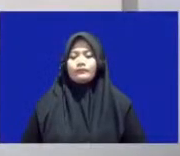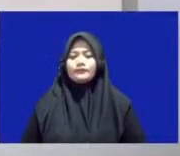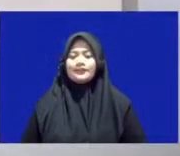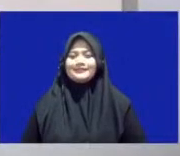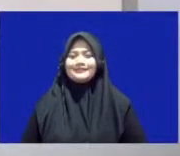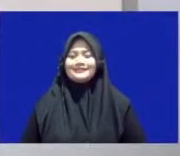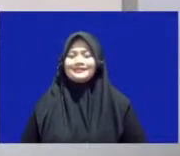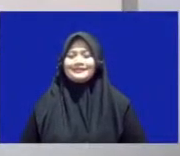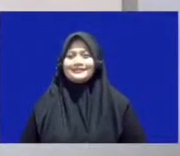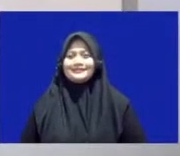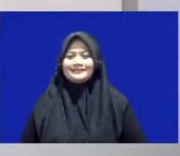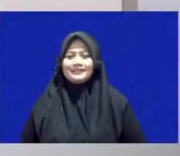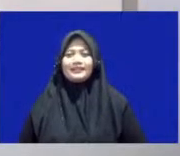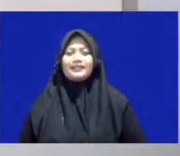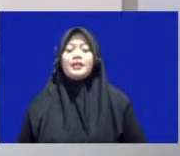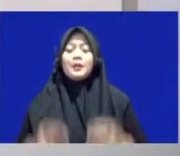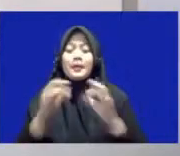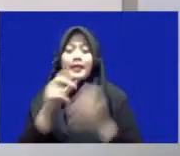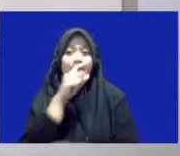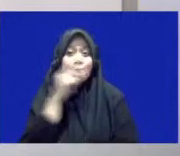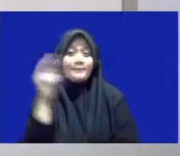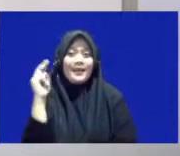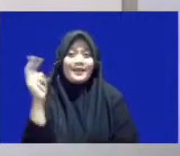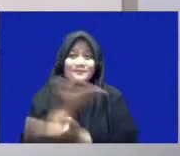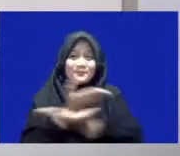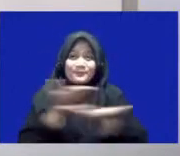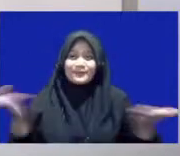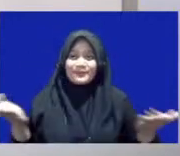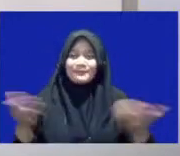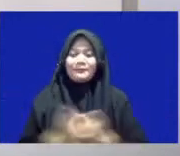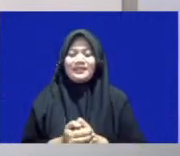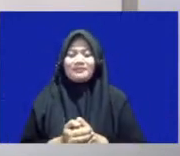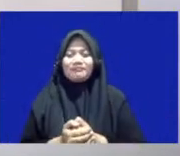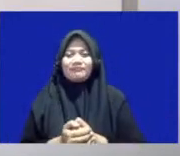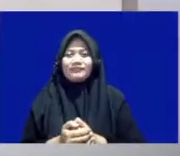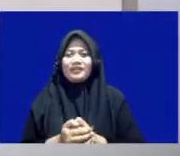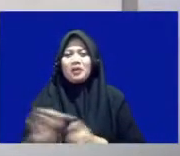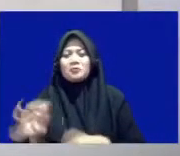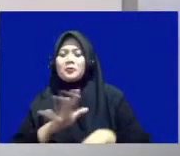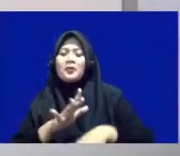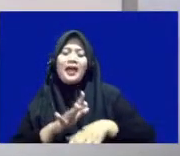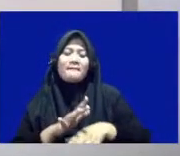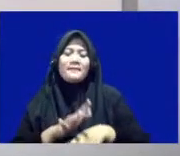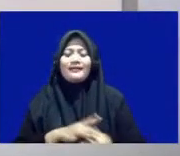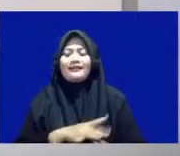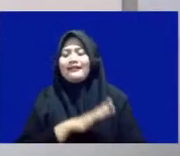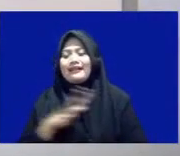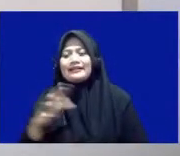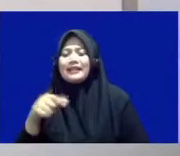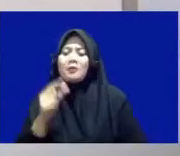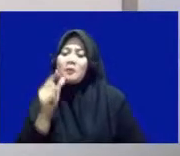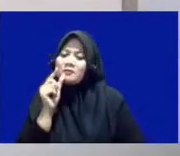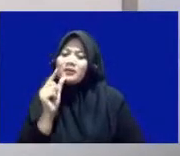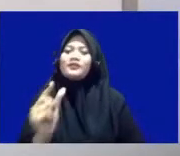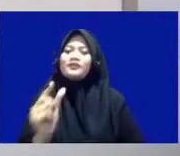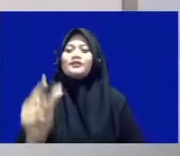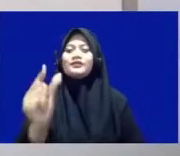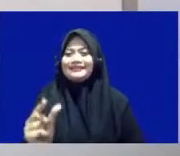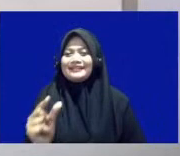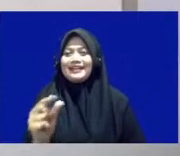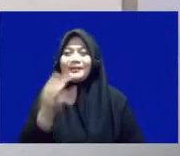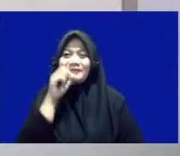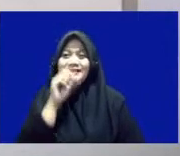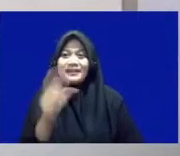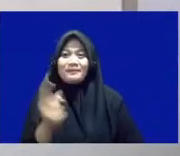So ladies and gentlemen, without any further ado, we would like to invite our first speaker in this second session.